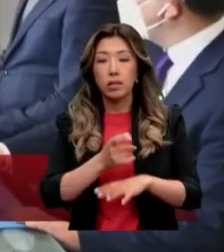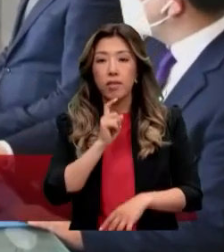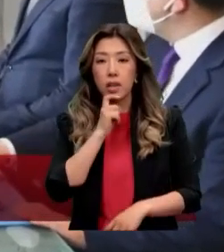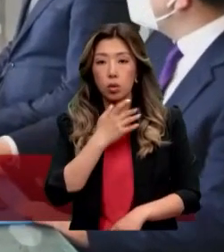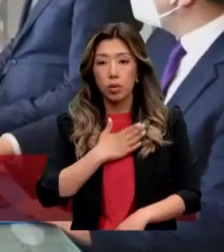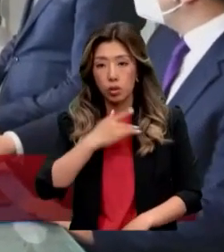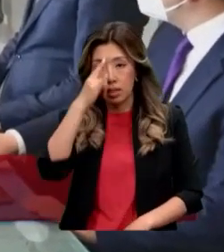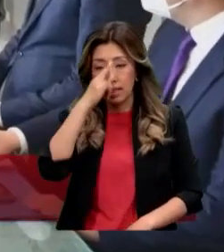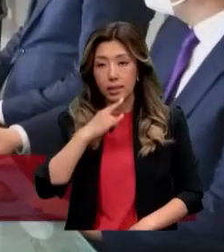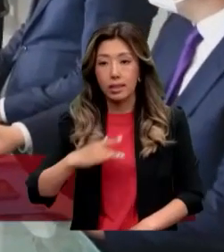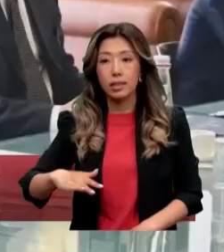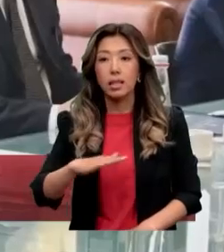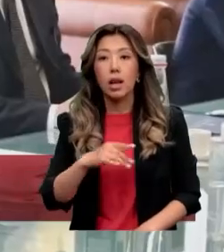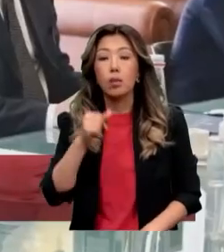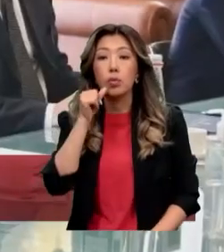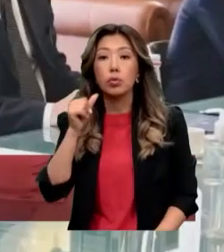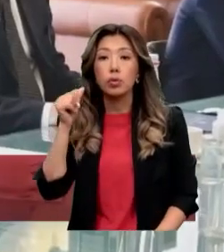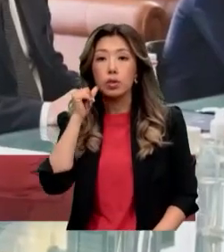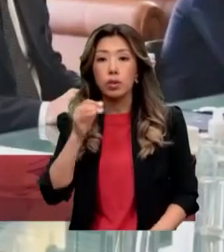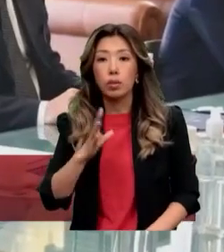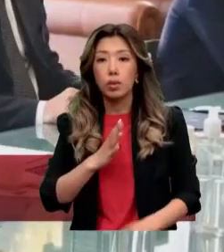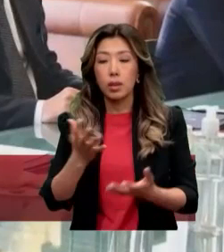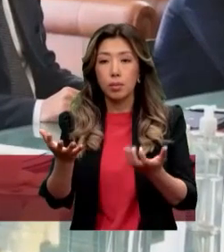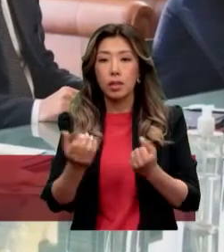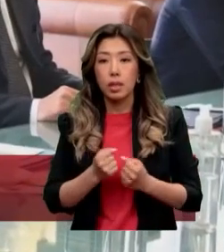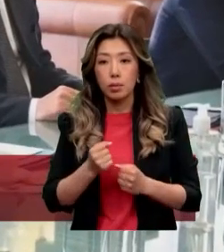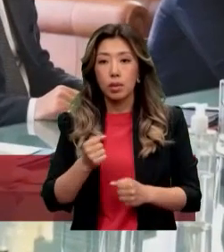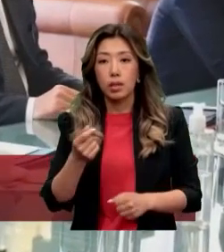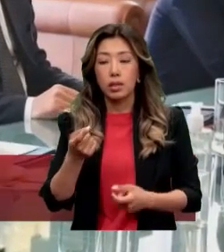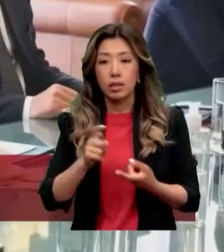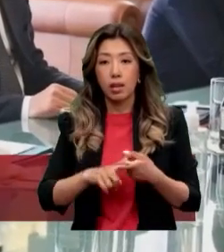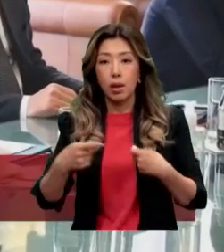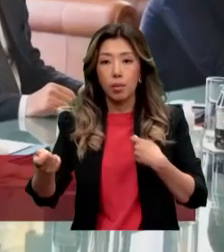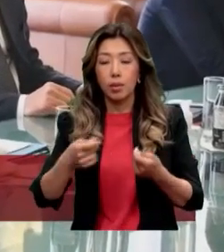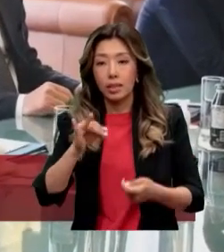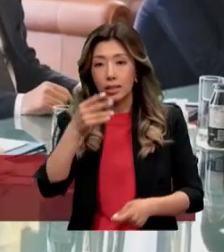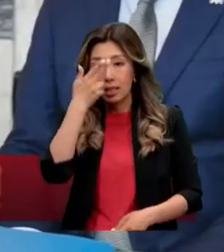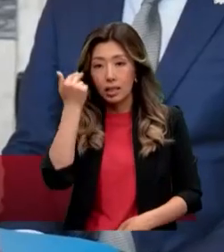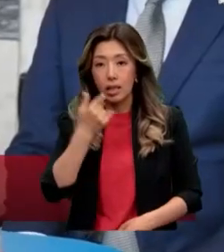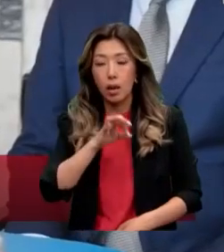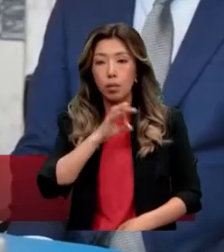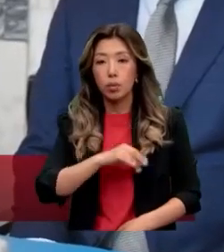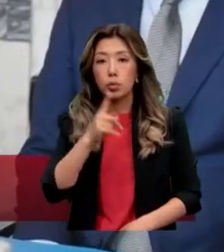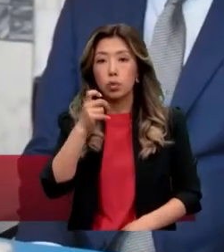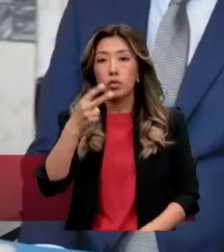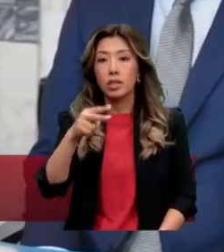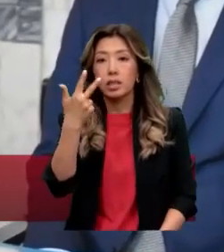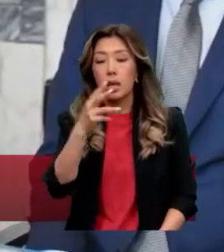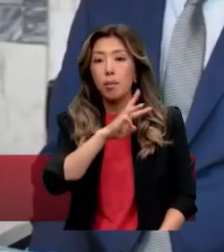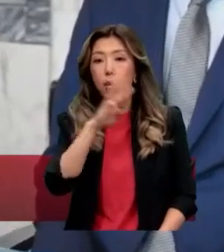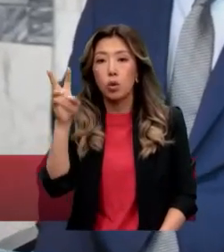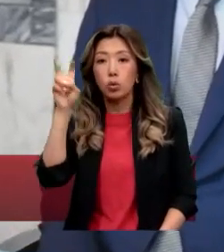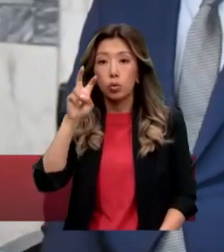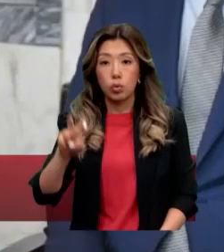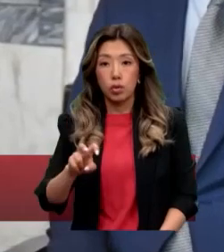данным Национального банка, в прошлом году объем прямых иностранных инвестиций из Италии составил 123 миллиона долларов